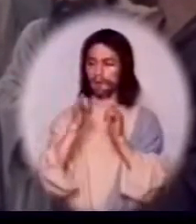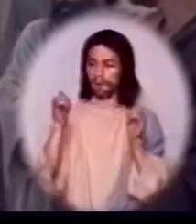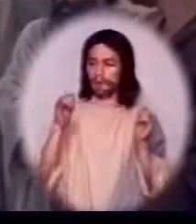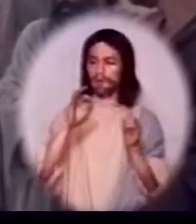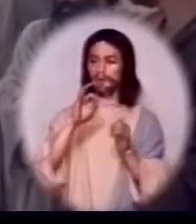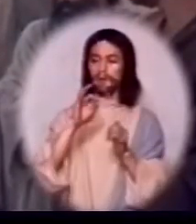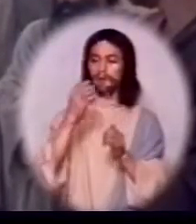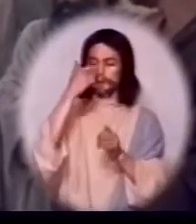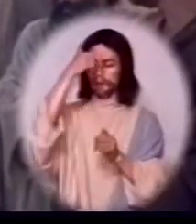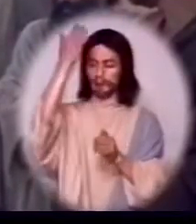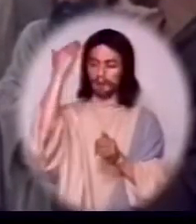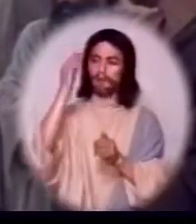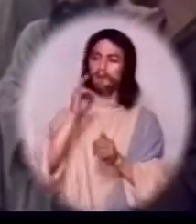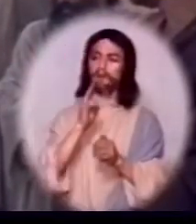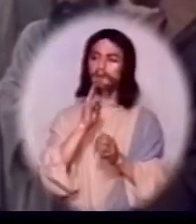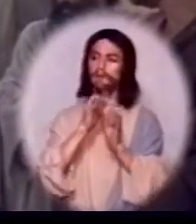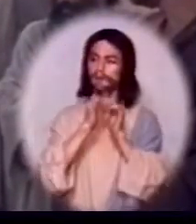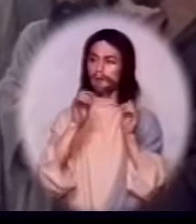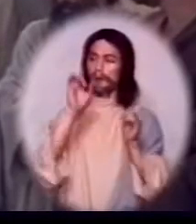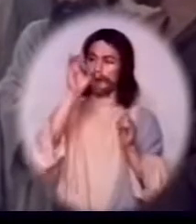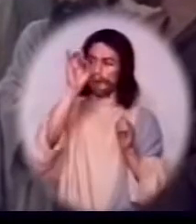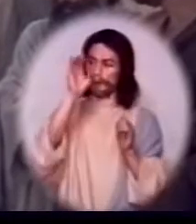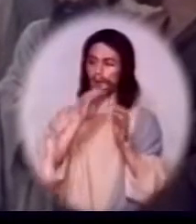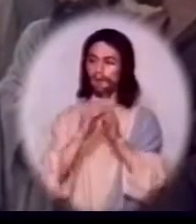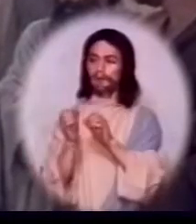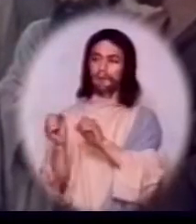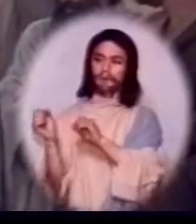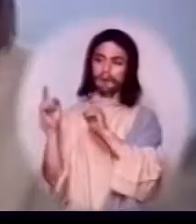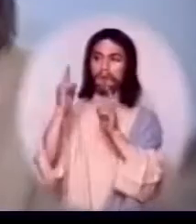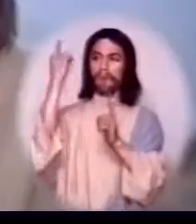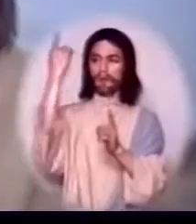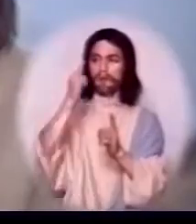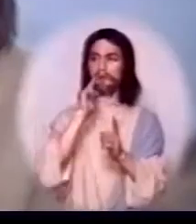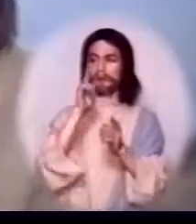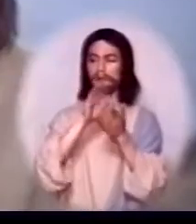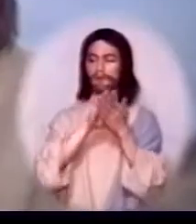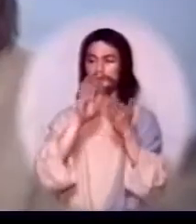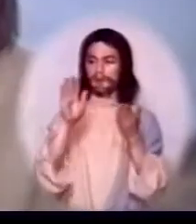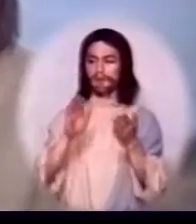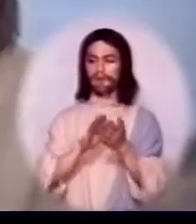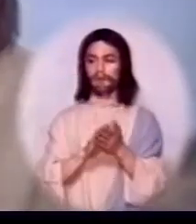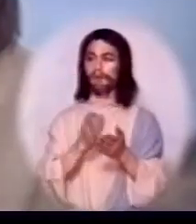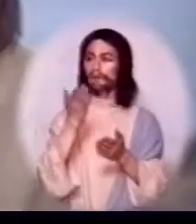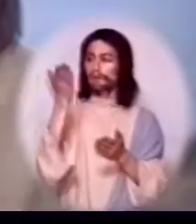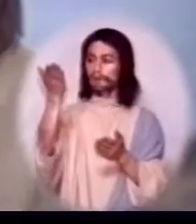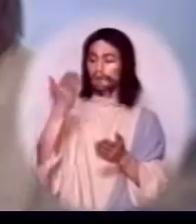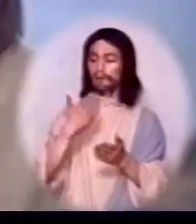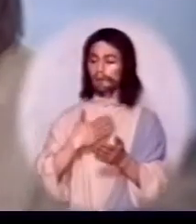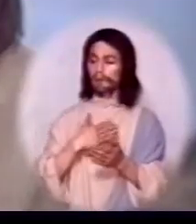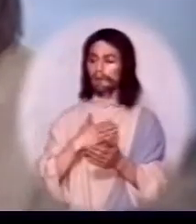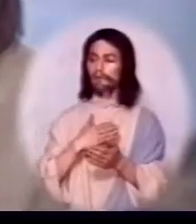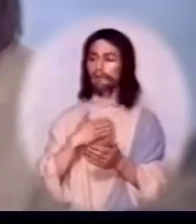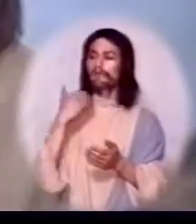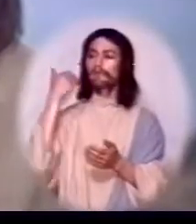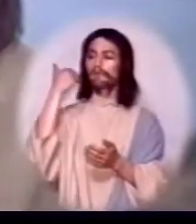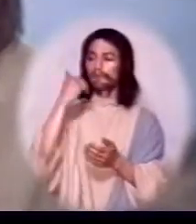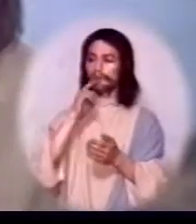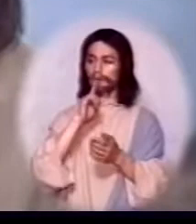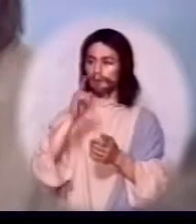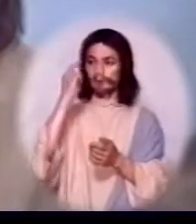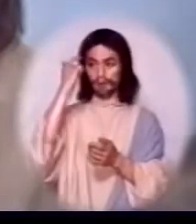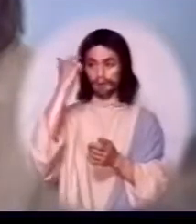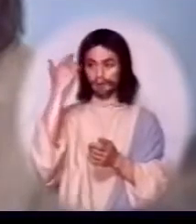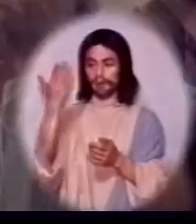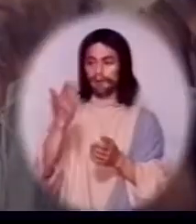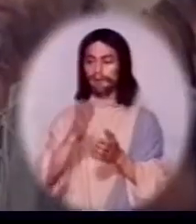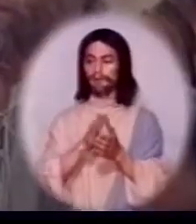어떤 사람들은 옛 선지자 중 하나가 살아났다고 합니다. 너희는 나를